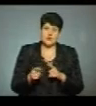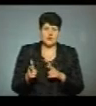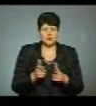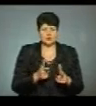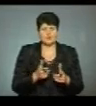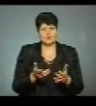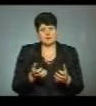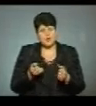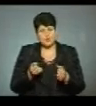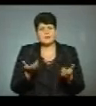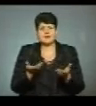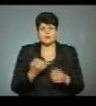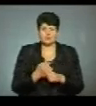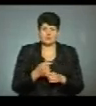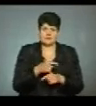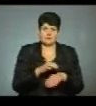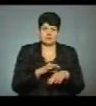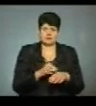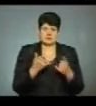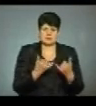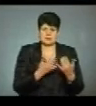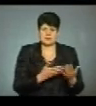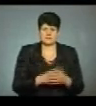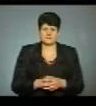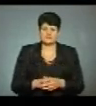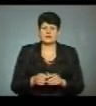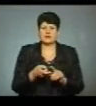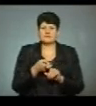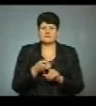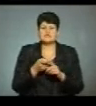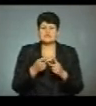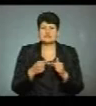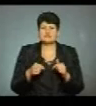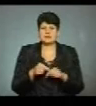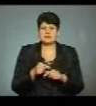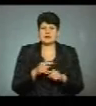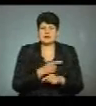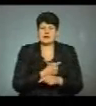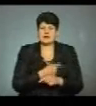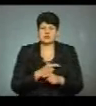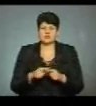для прийому та які роботи там ведуться зараз. Інфекційне відділення лікарні